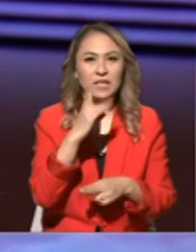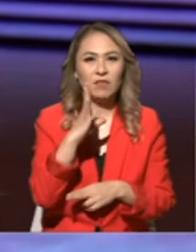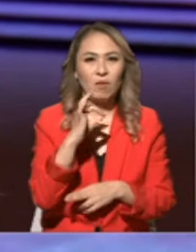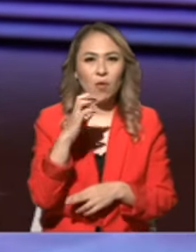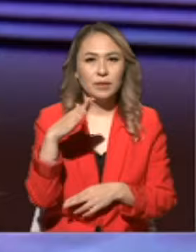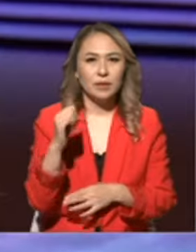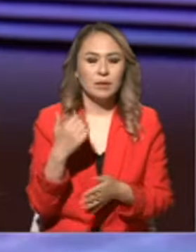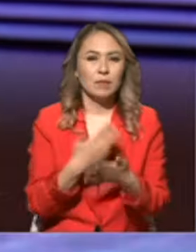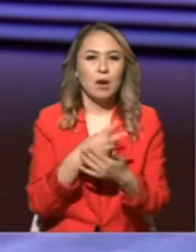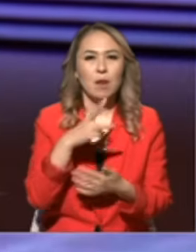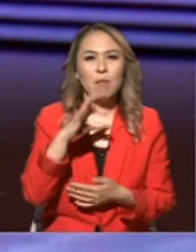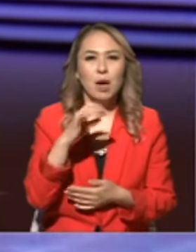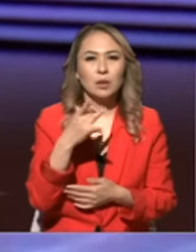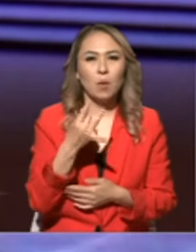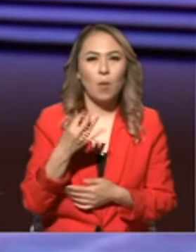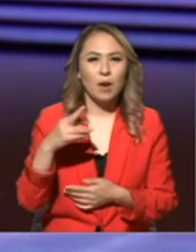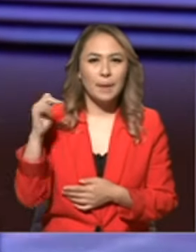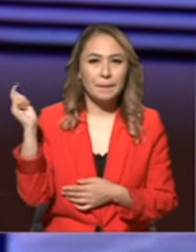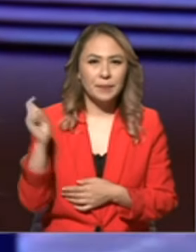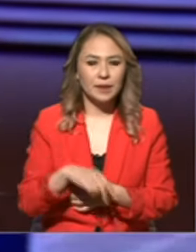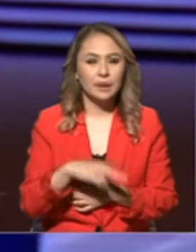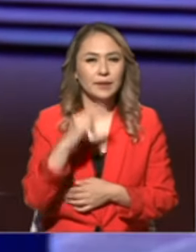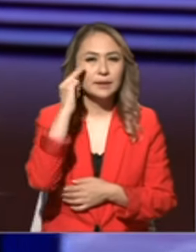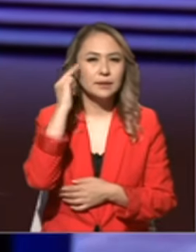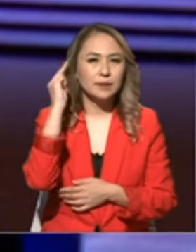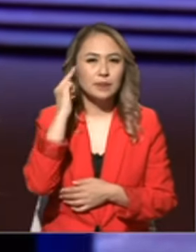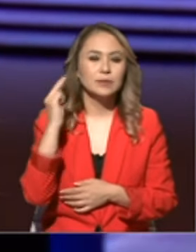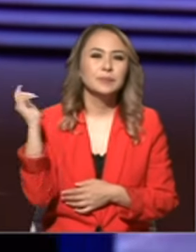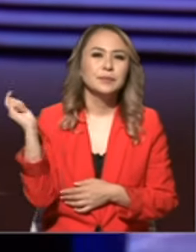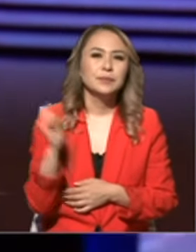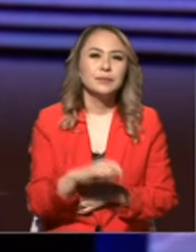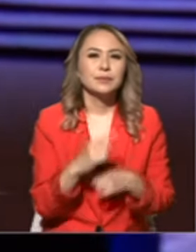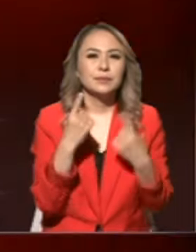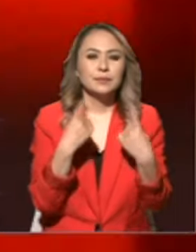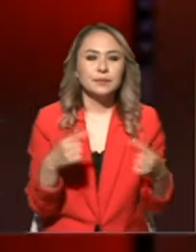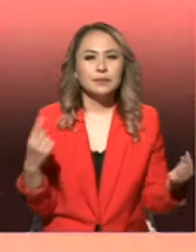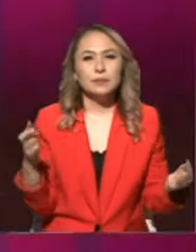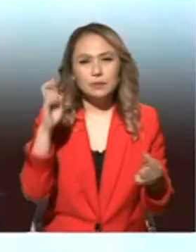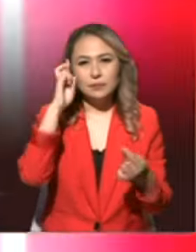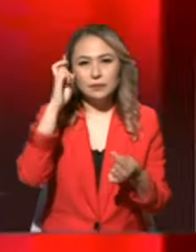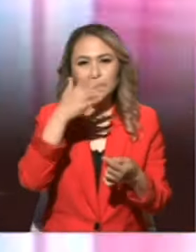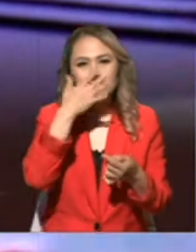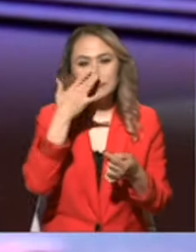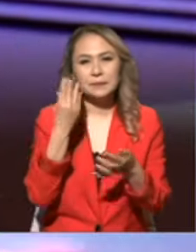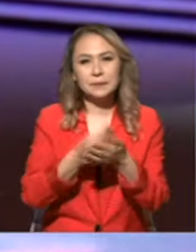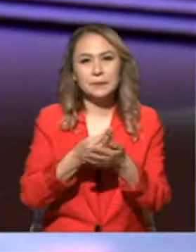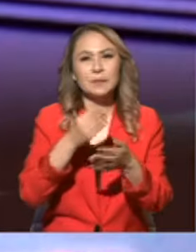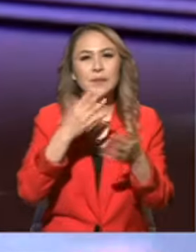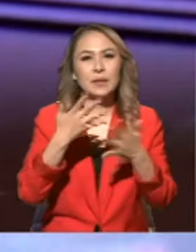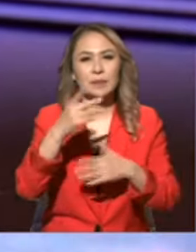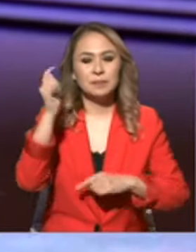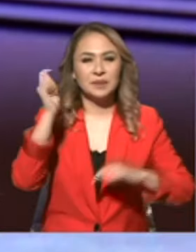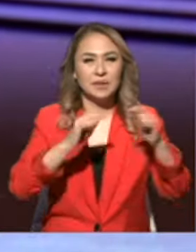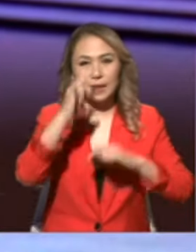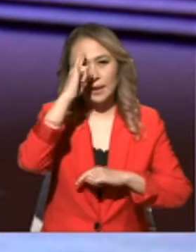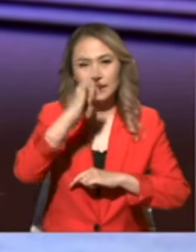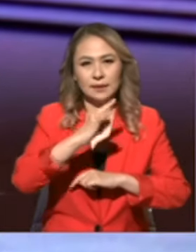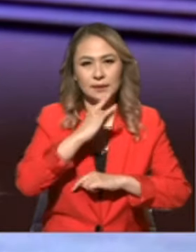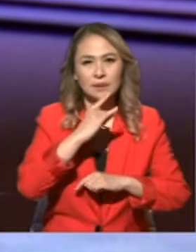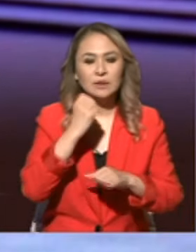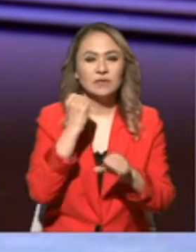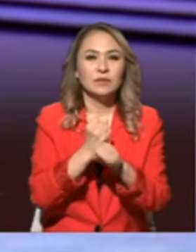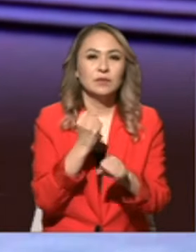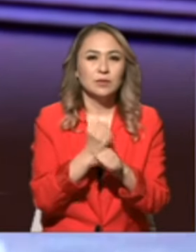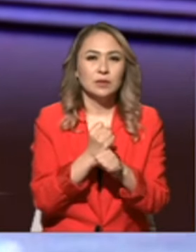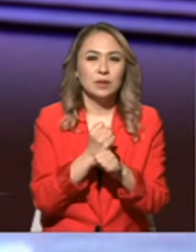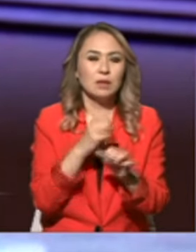Мысалы, Моңғолиядан келген кезде, Қытай Халық Республикасының басқа да мемлекеттерінен өзіміз қандастарымыз келгенде, бұл енді бұл біздің ішкісі жаңа